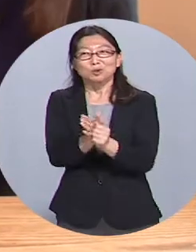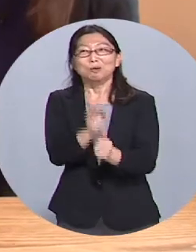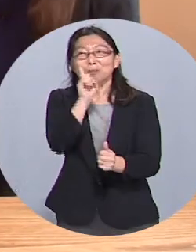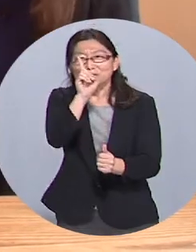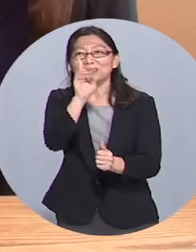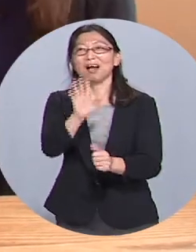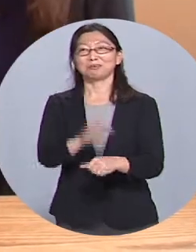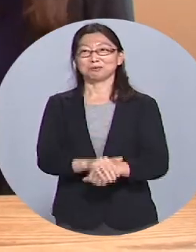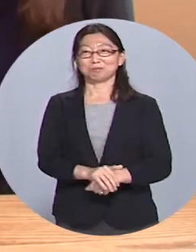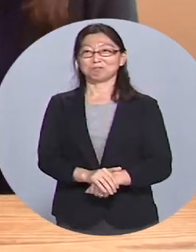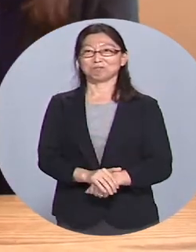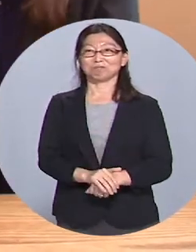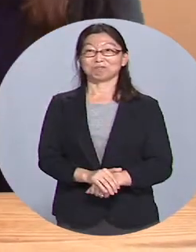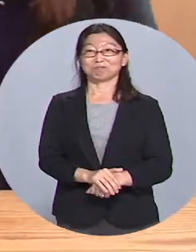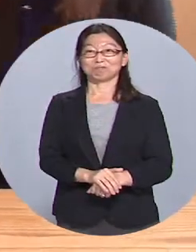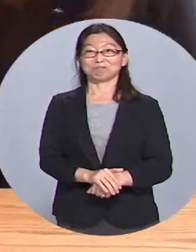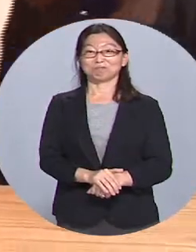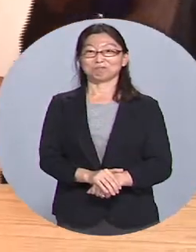はい、